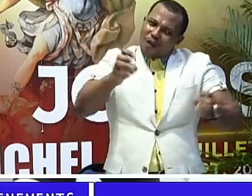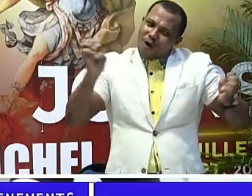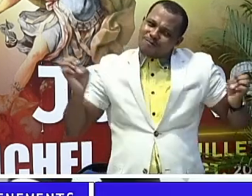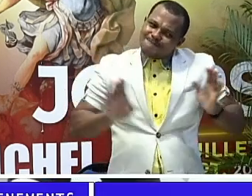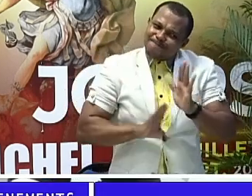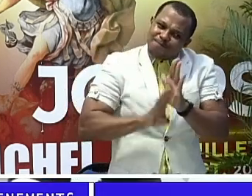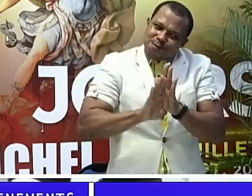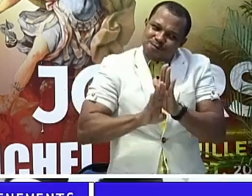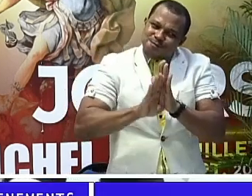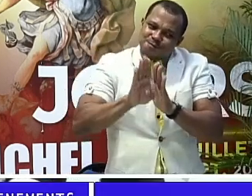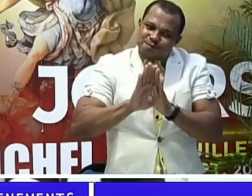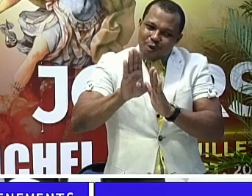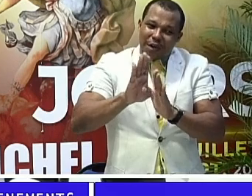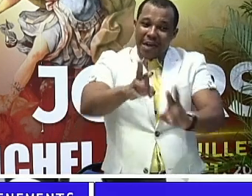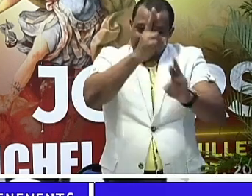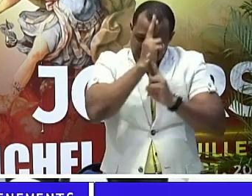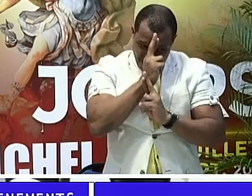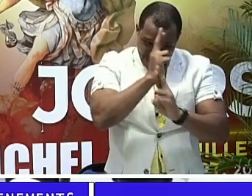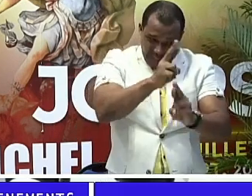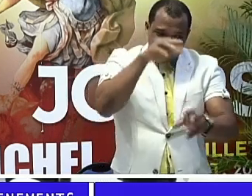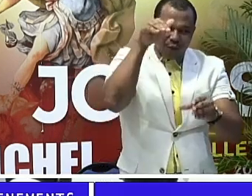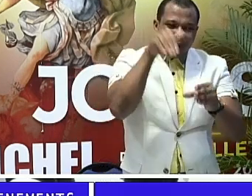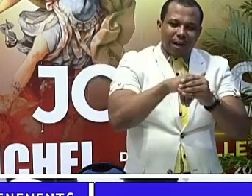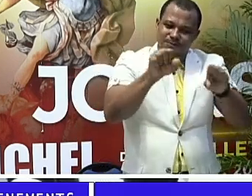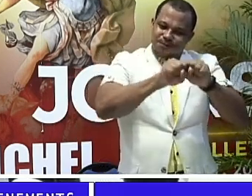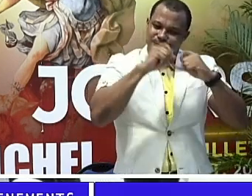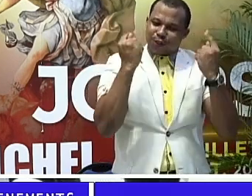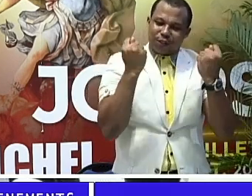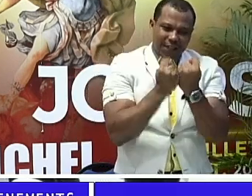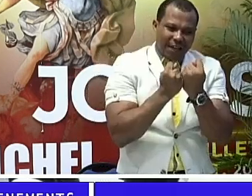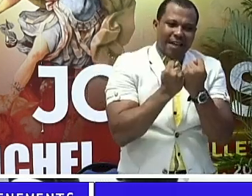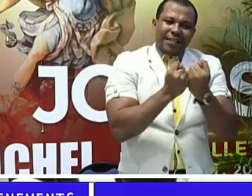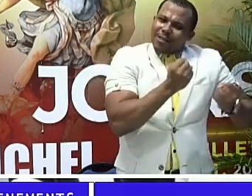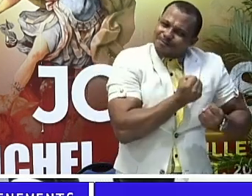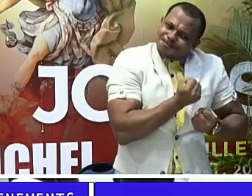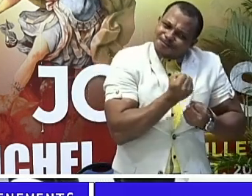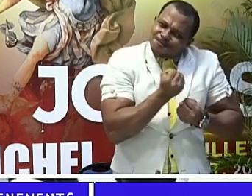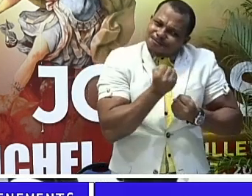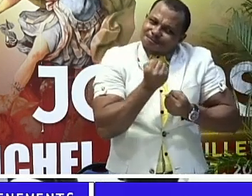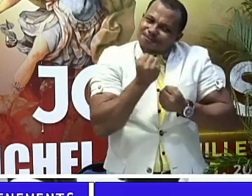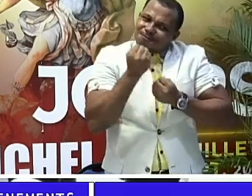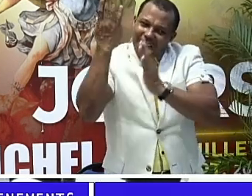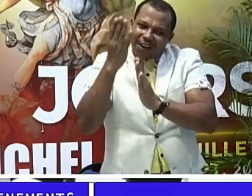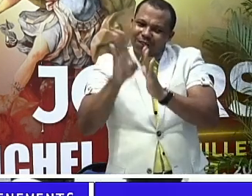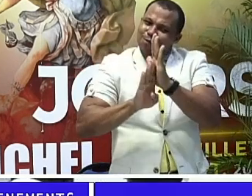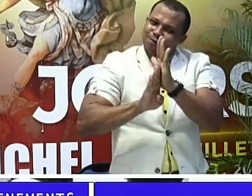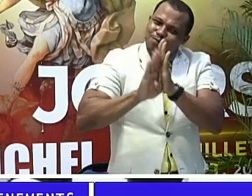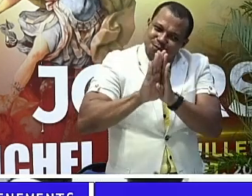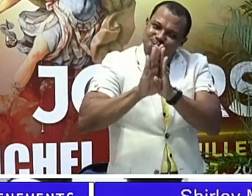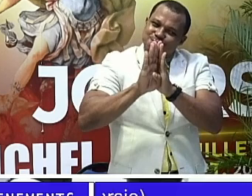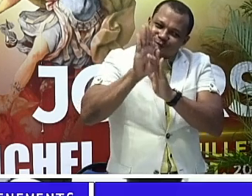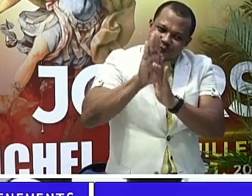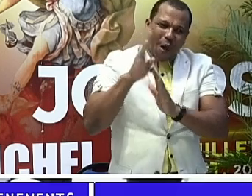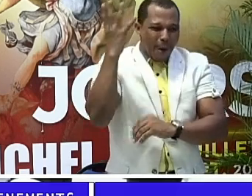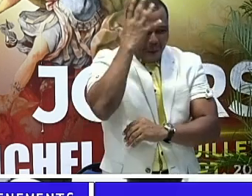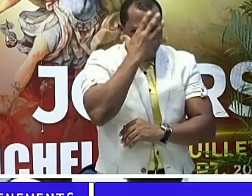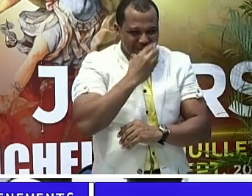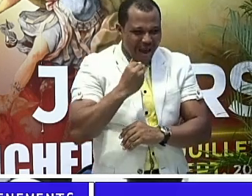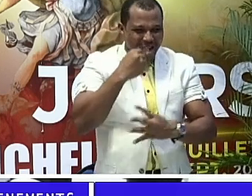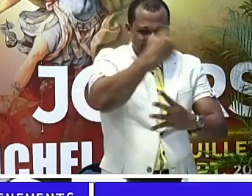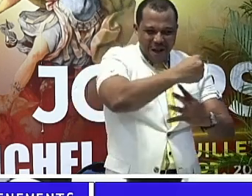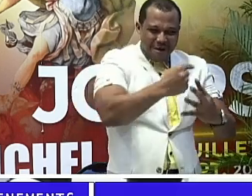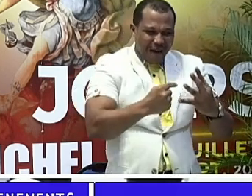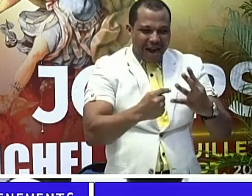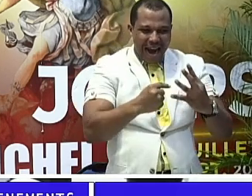a respecté dans la société à partir de sacrifice ou fait. Pour progresser. Et son mari qui belle, leur une